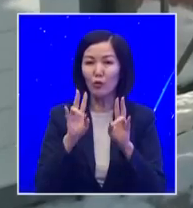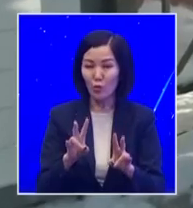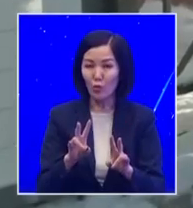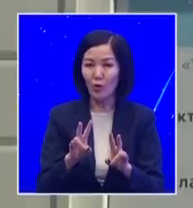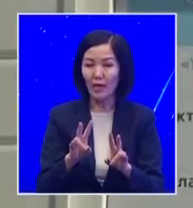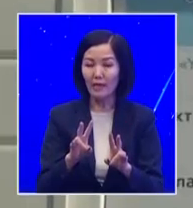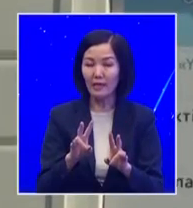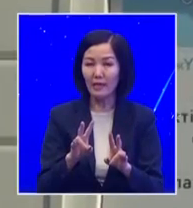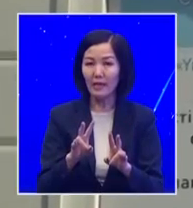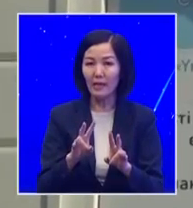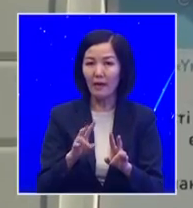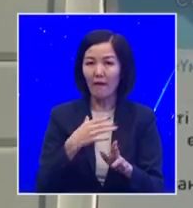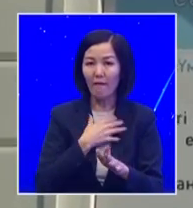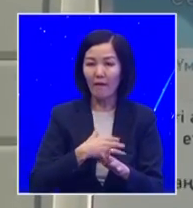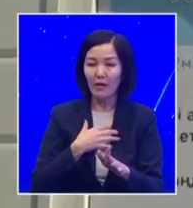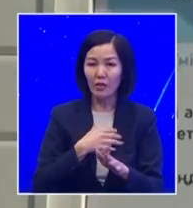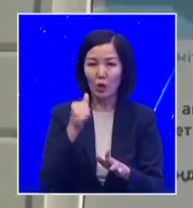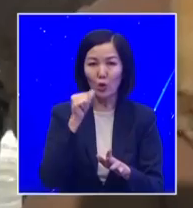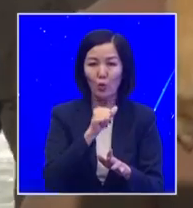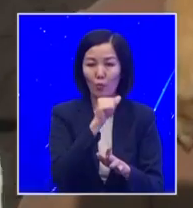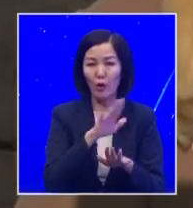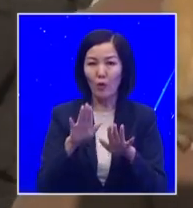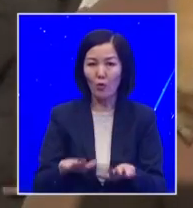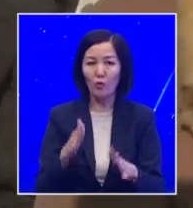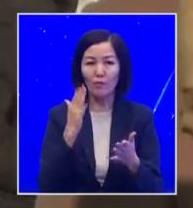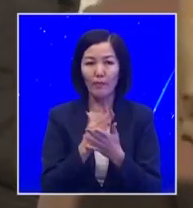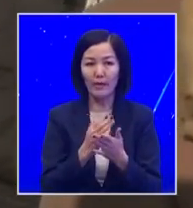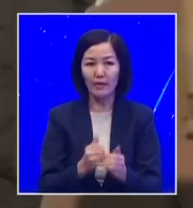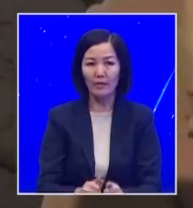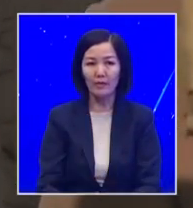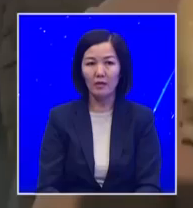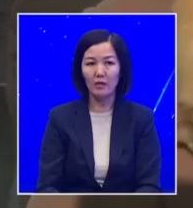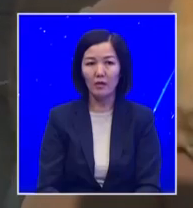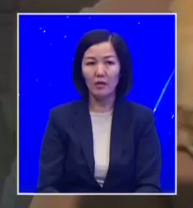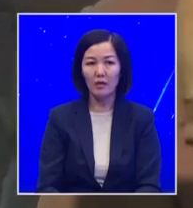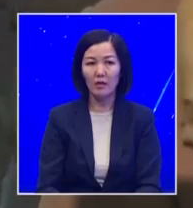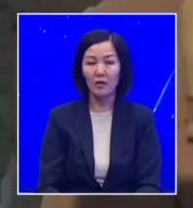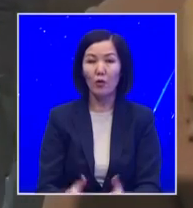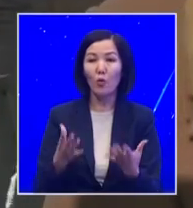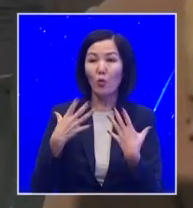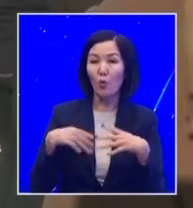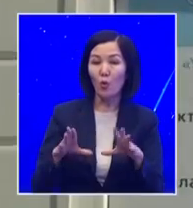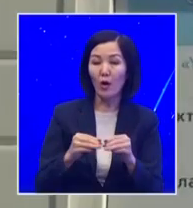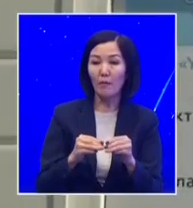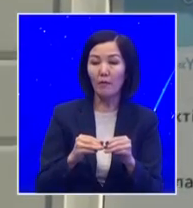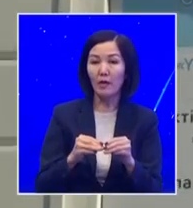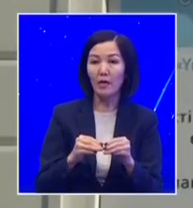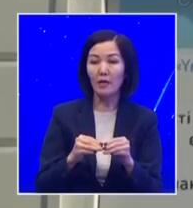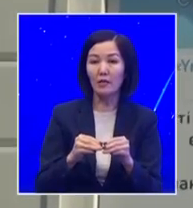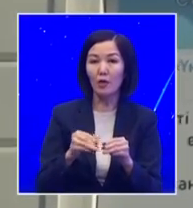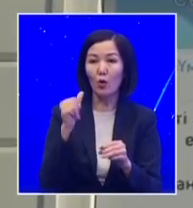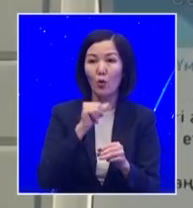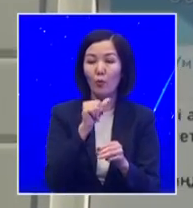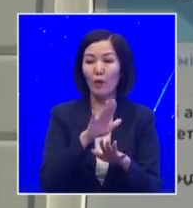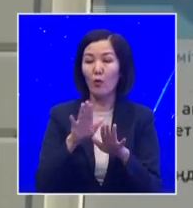өмірінің бәрінен маңызды екенін айтады. Осы жерге әкеле берсеңдер болады деп қоғам түсініп қалмау керек бұл нәрсені. Бұл шариғатымызда